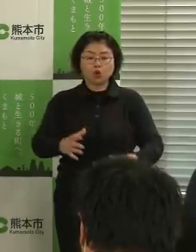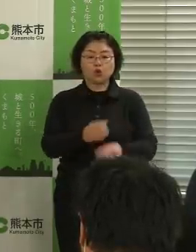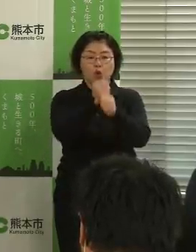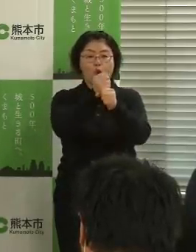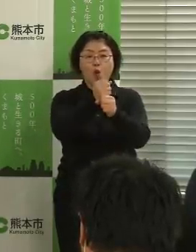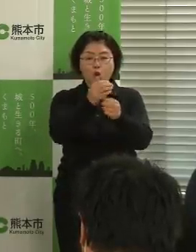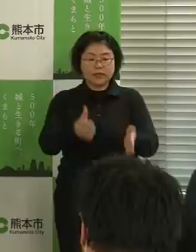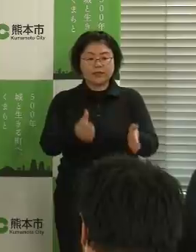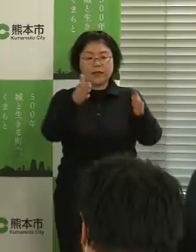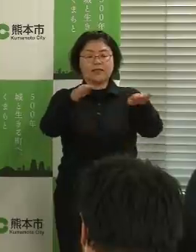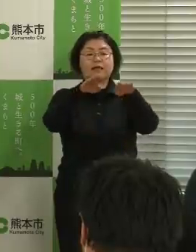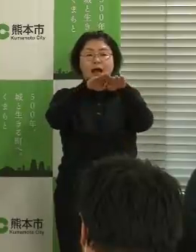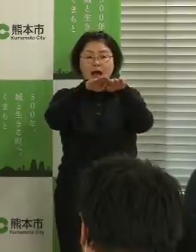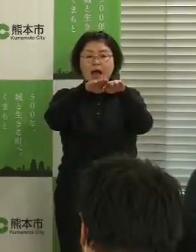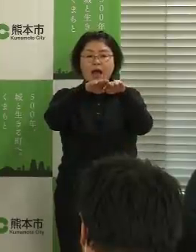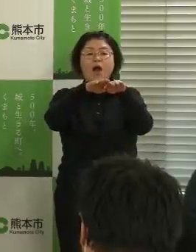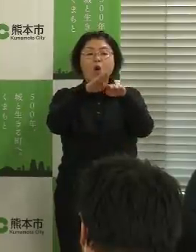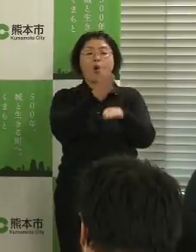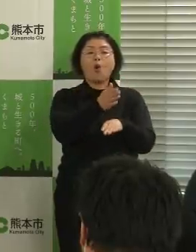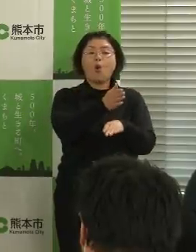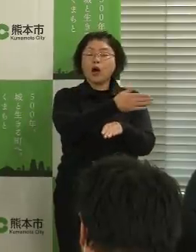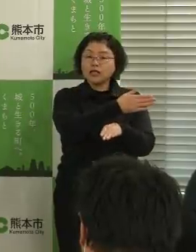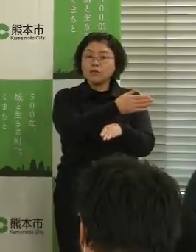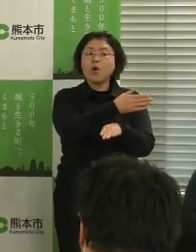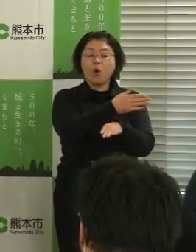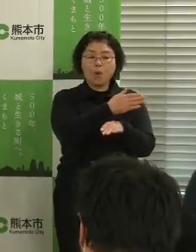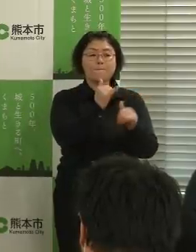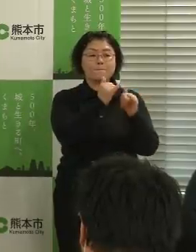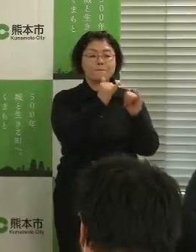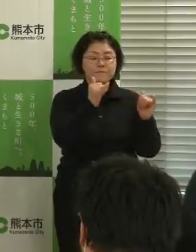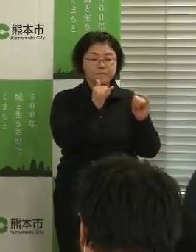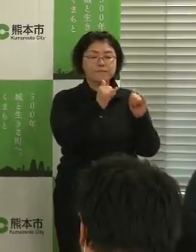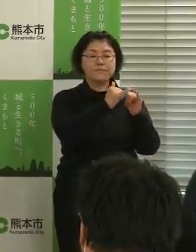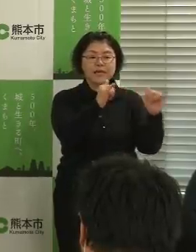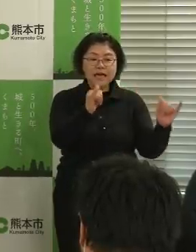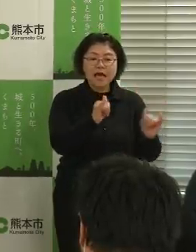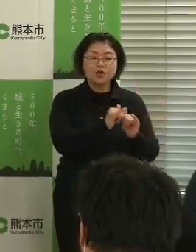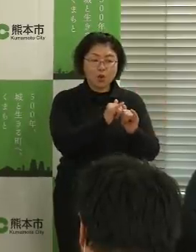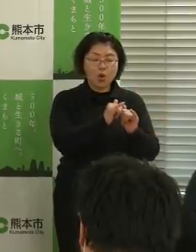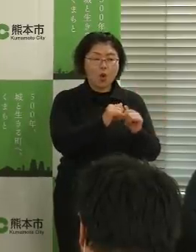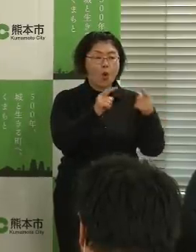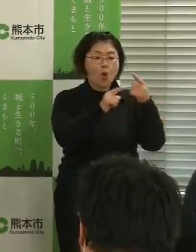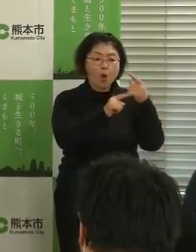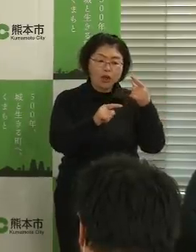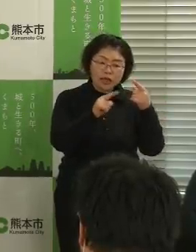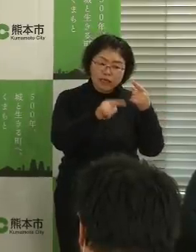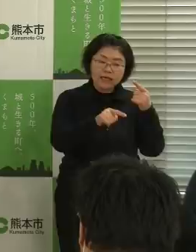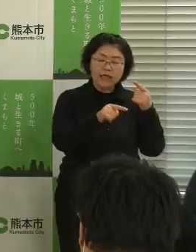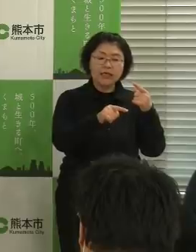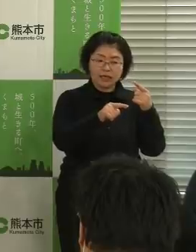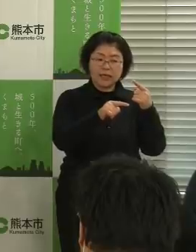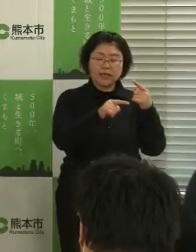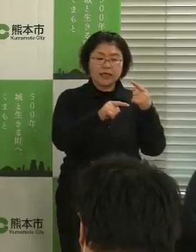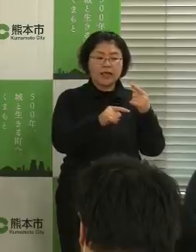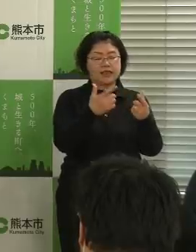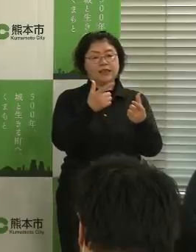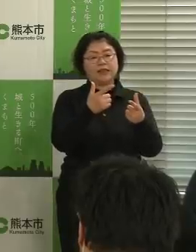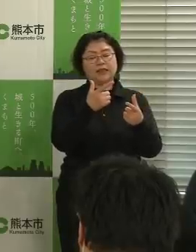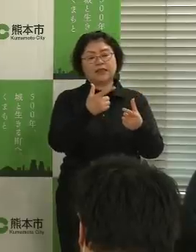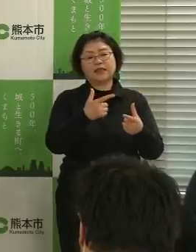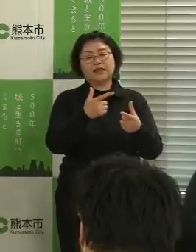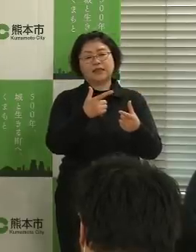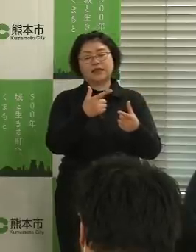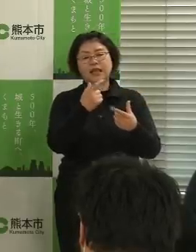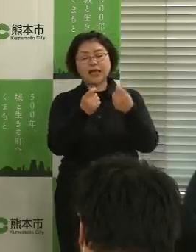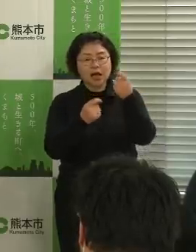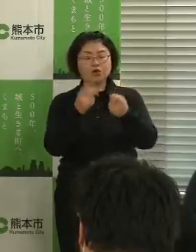が、他の民間あるいはですね、公的な機関ですね、例えば大学病院であるとかです